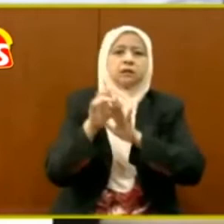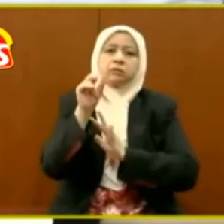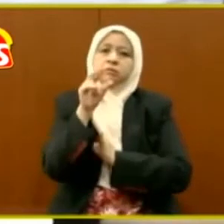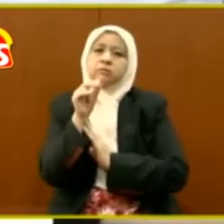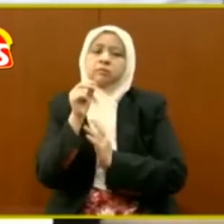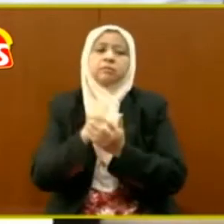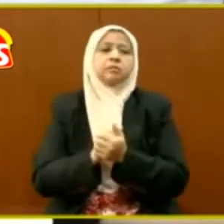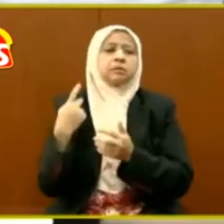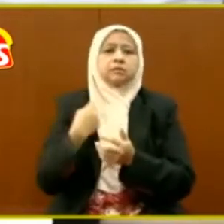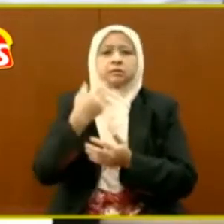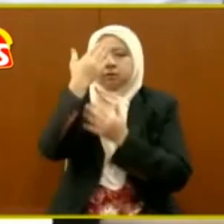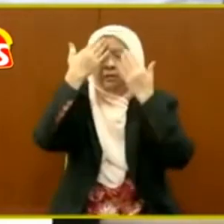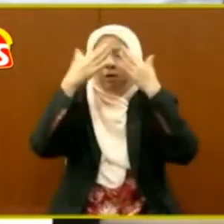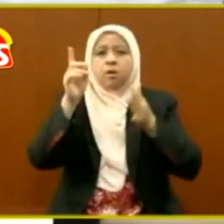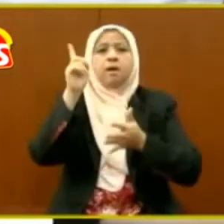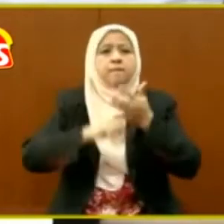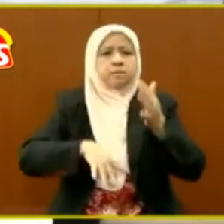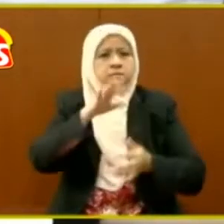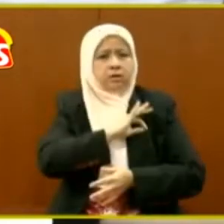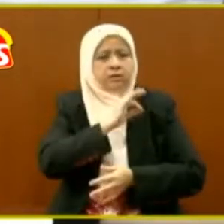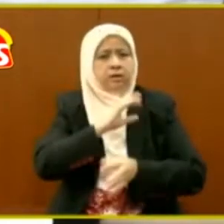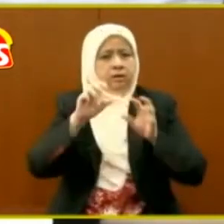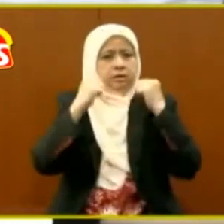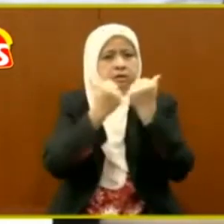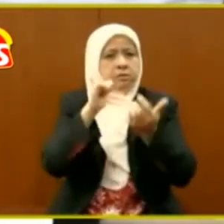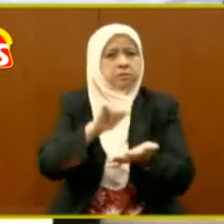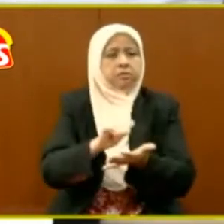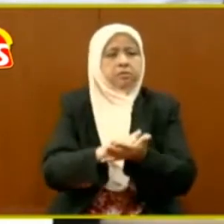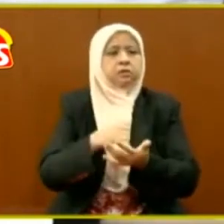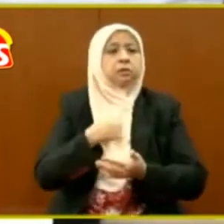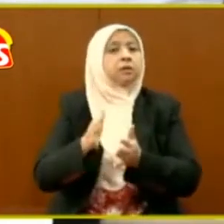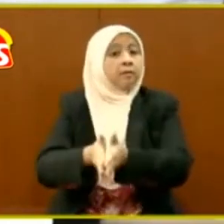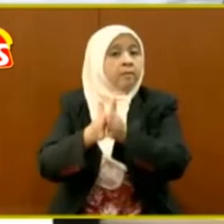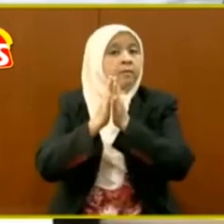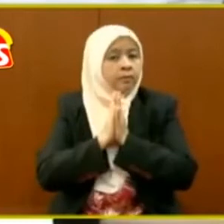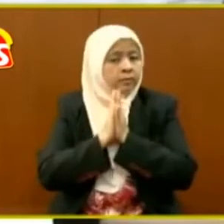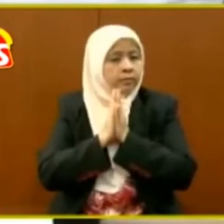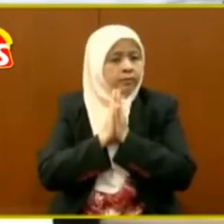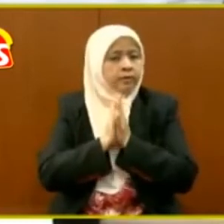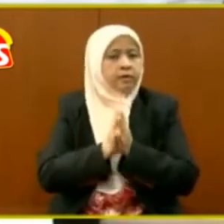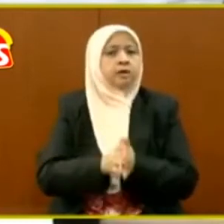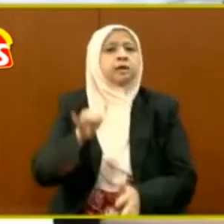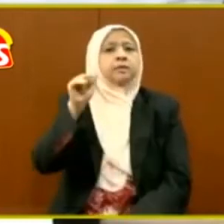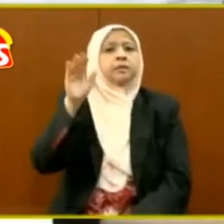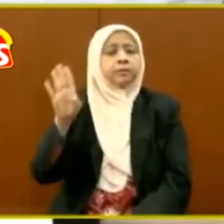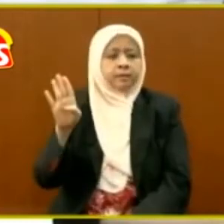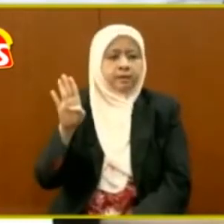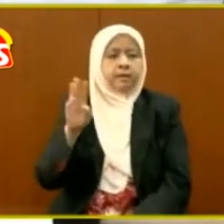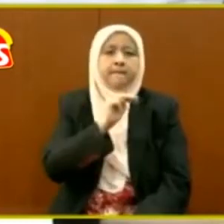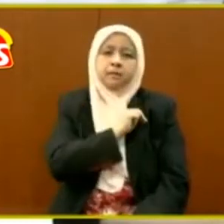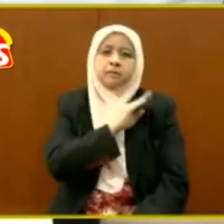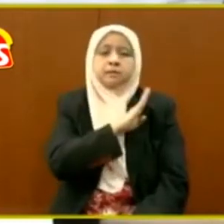pesanan ataupun kemampuan Serikat ini dari saya minta agar Yama Bomat Datuk Seri